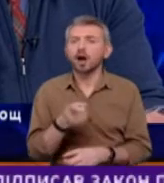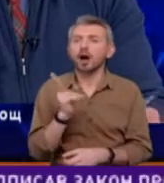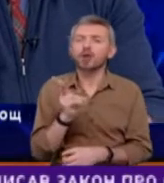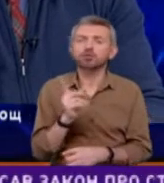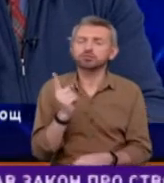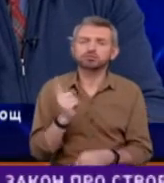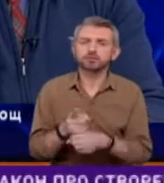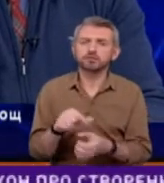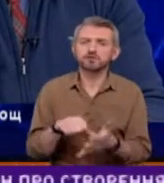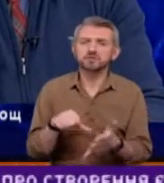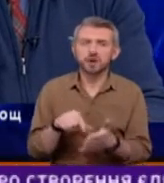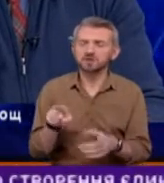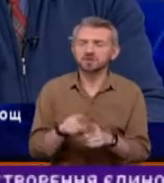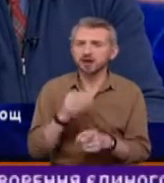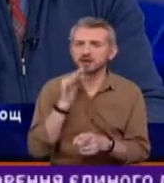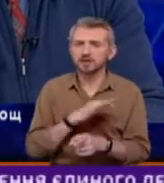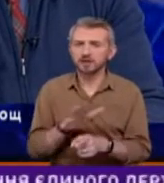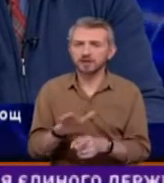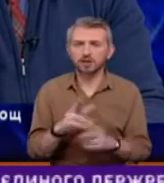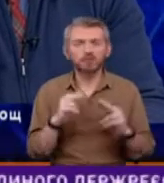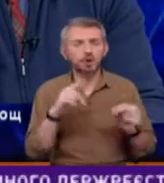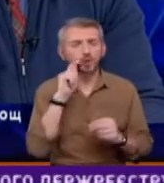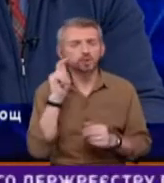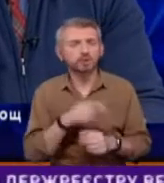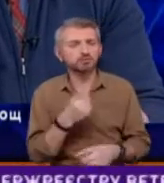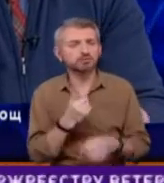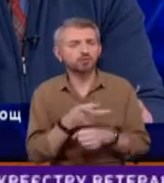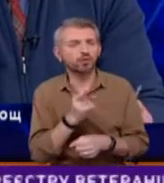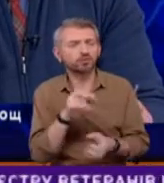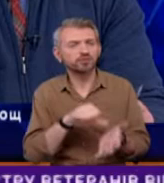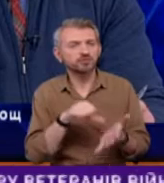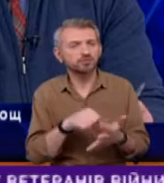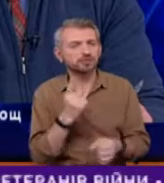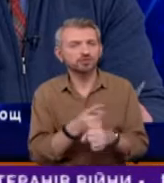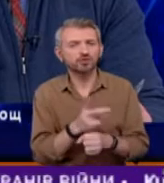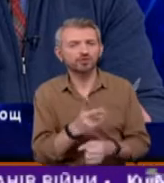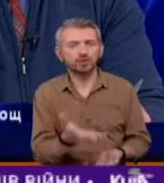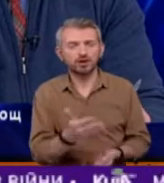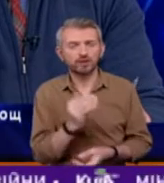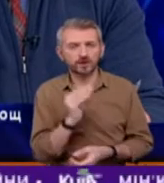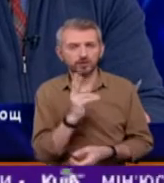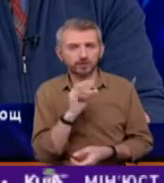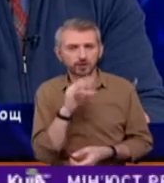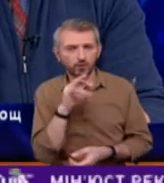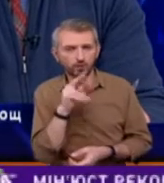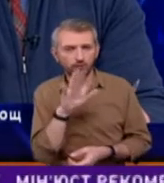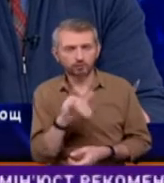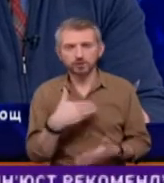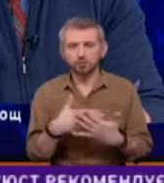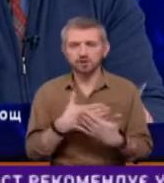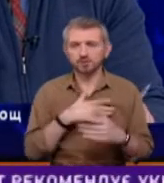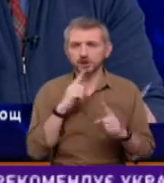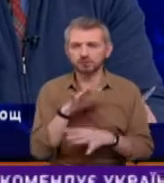кому виступати, ви так і не сказали. Це Палаці Україна. Палаці Україна кому заборона виступати? Філіпу Кіркорову? Ну, цим нашим